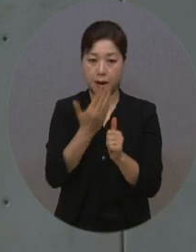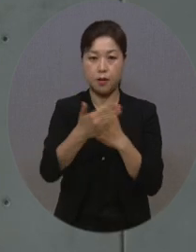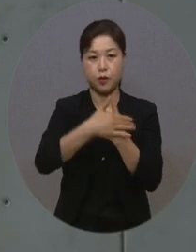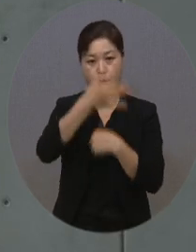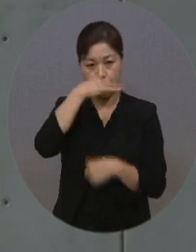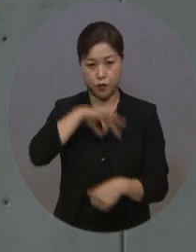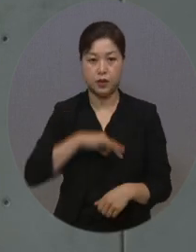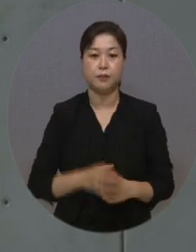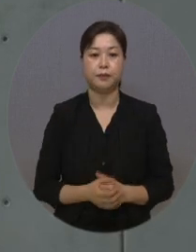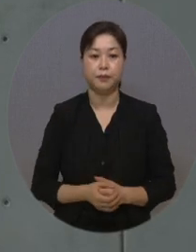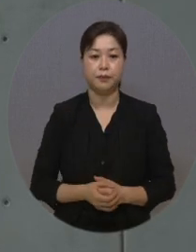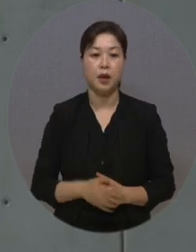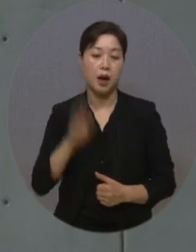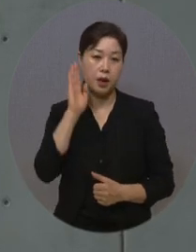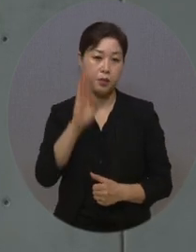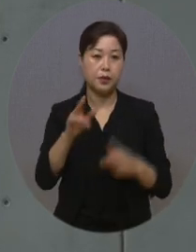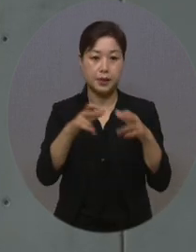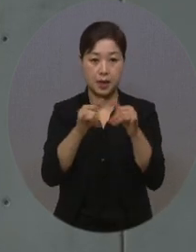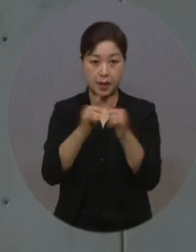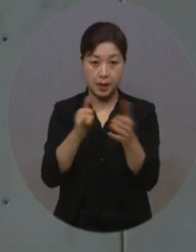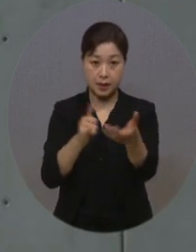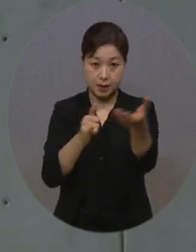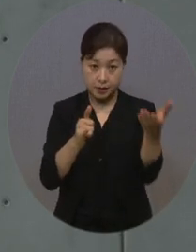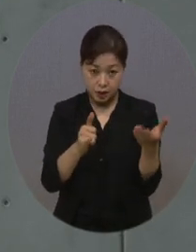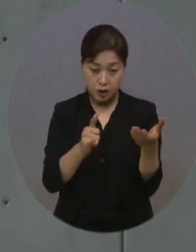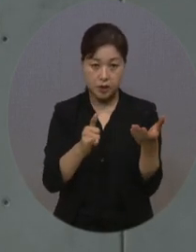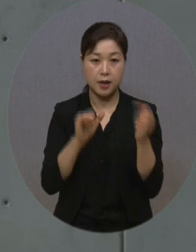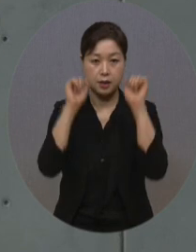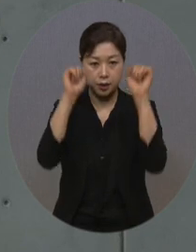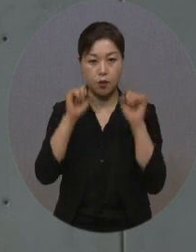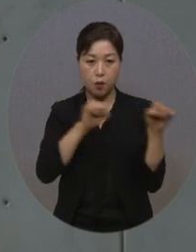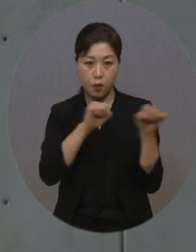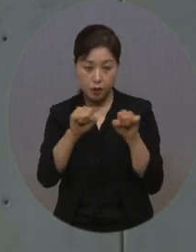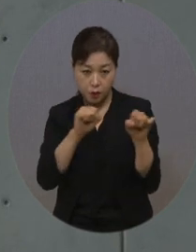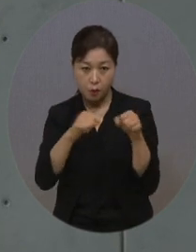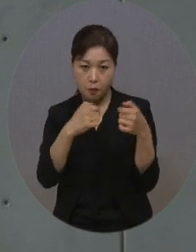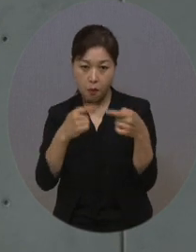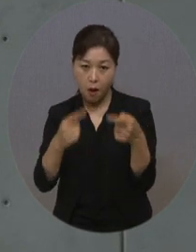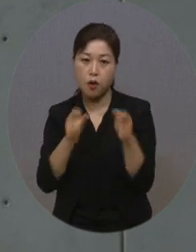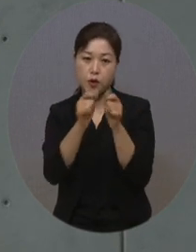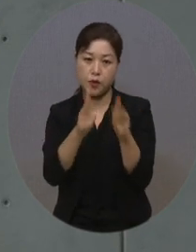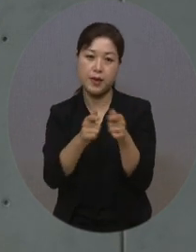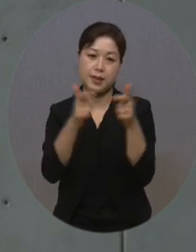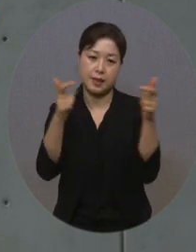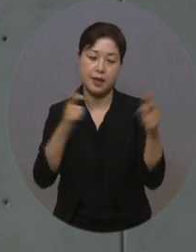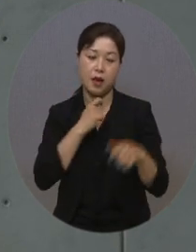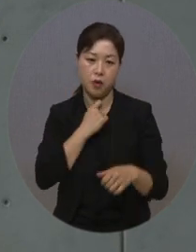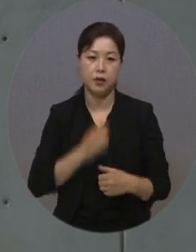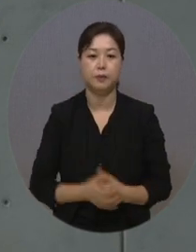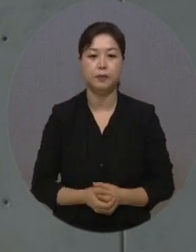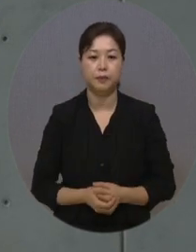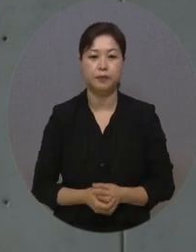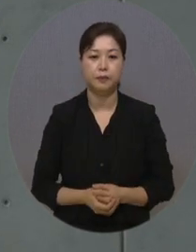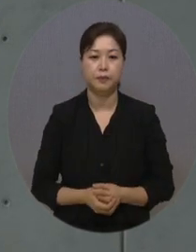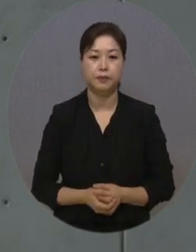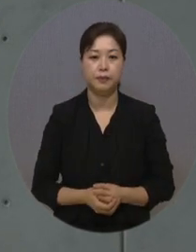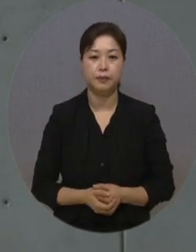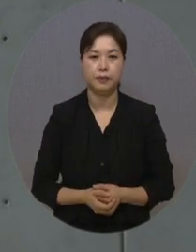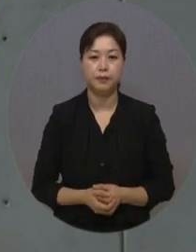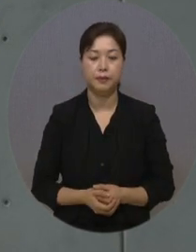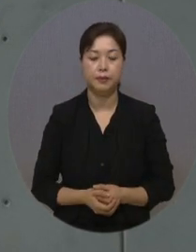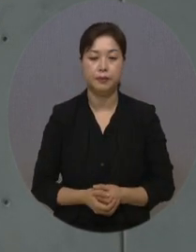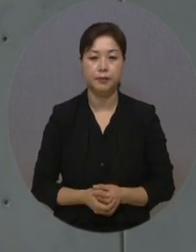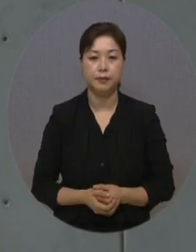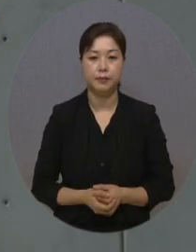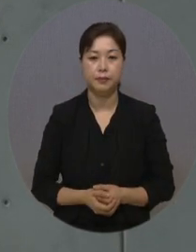있습니다 앞으로도 장애인들이 보다 쉽게 체육 활동을 접할 수 있는 기회가 많아지게 기대해 봅니다 복지 tv 자목